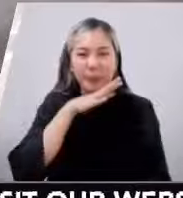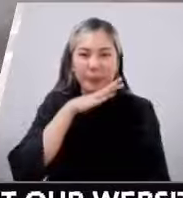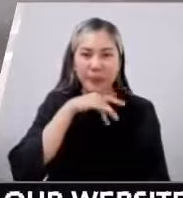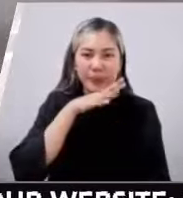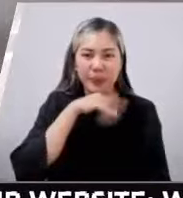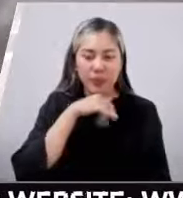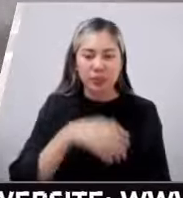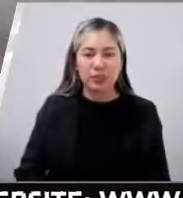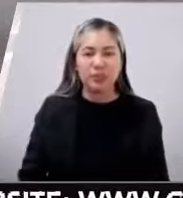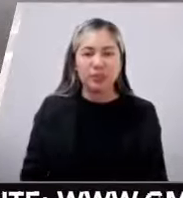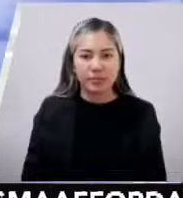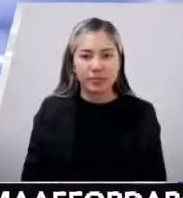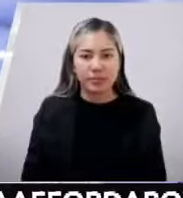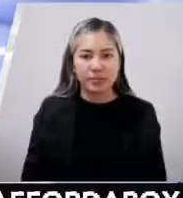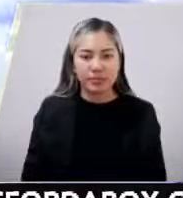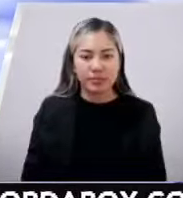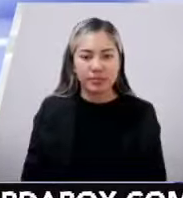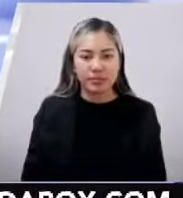GMA Integrated News.